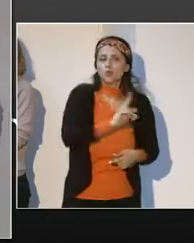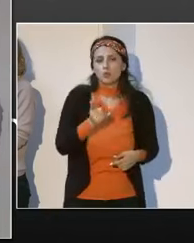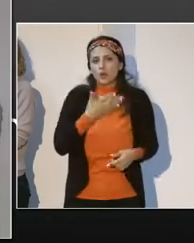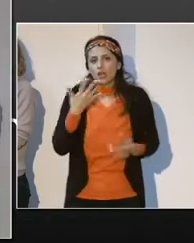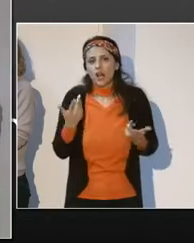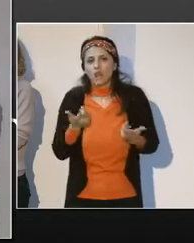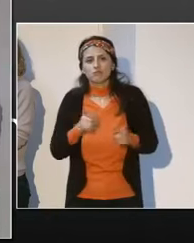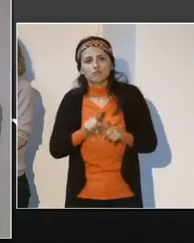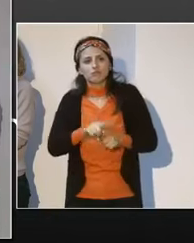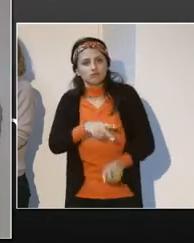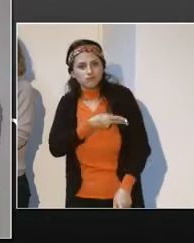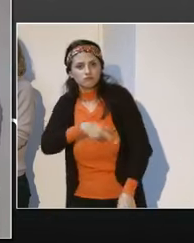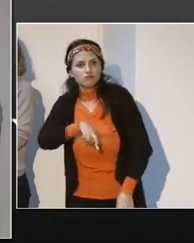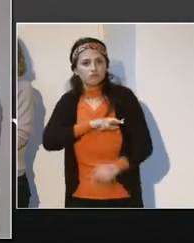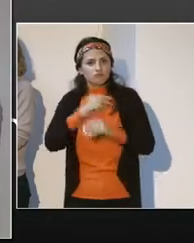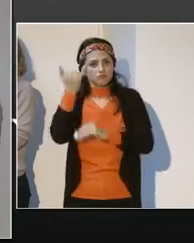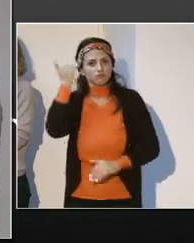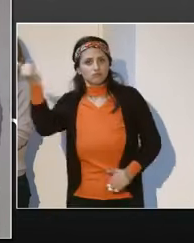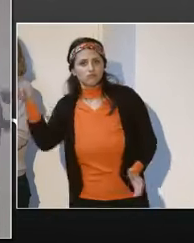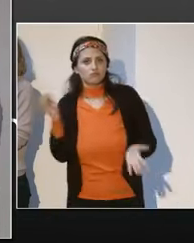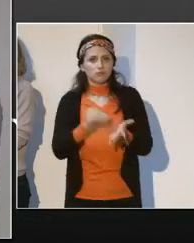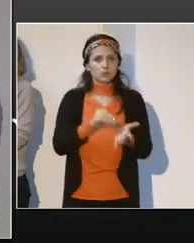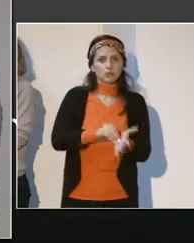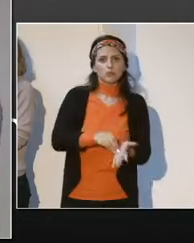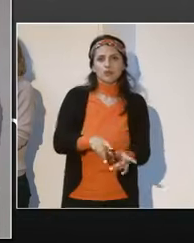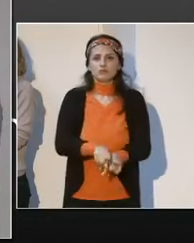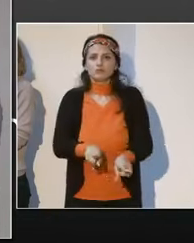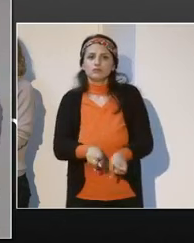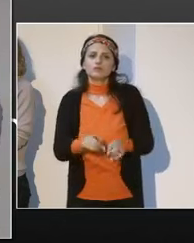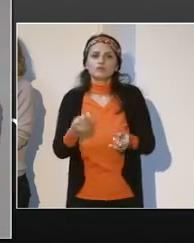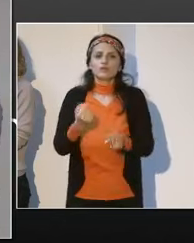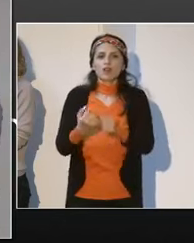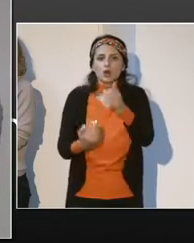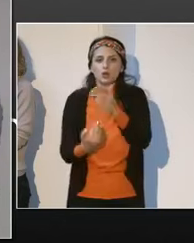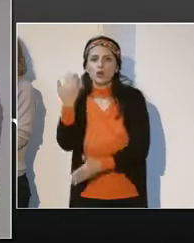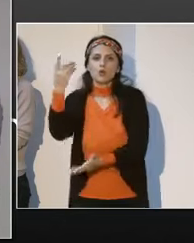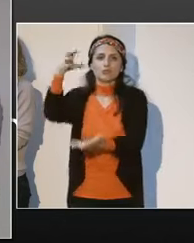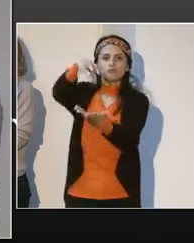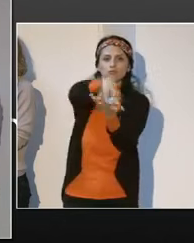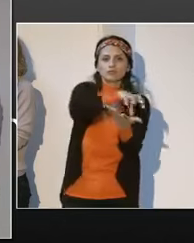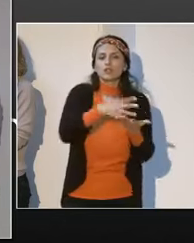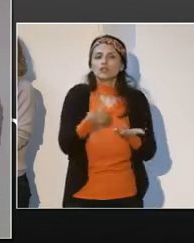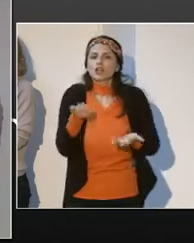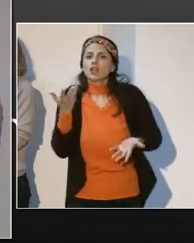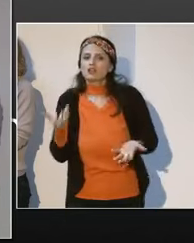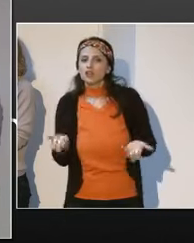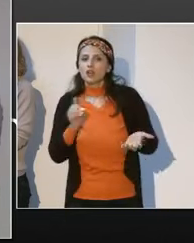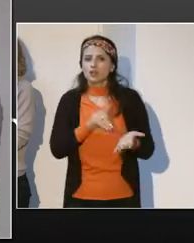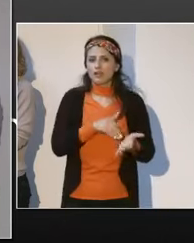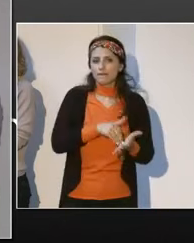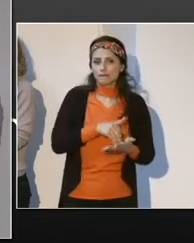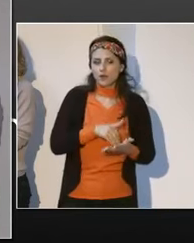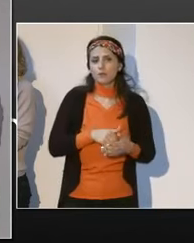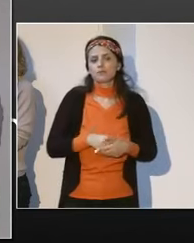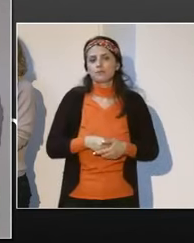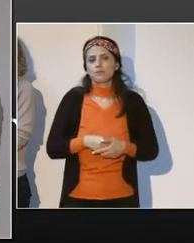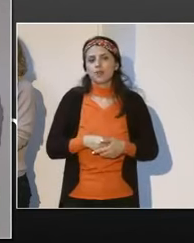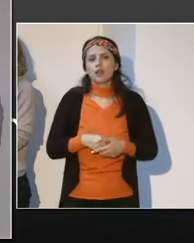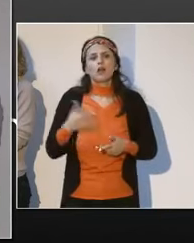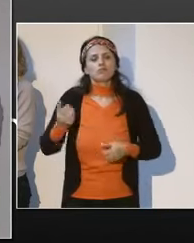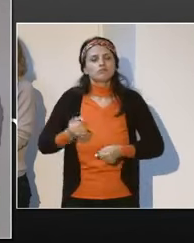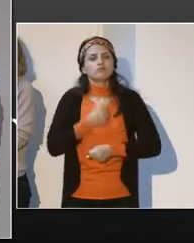sa infiinteze sau salicilati chantiers servicii destinate acestui tip de nevoie in lume in urma unui amplu